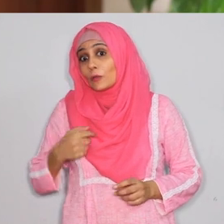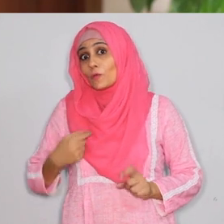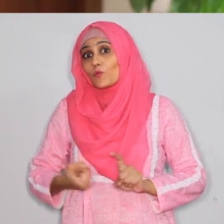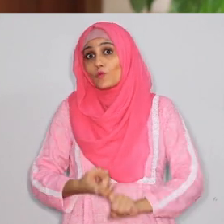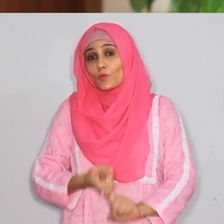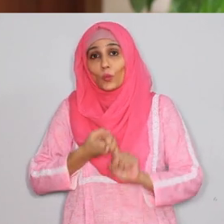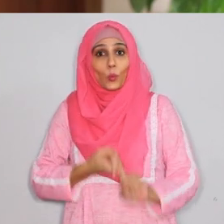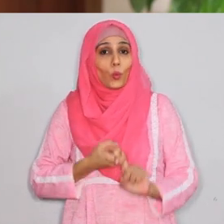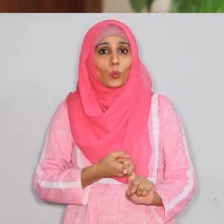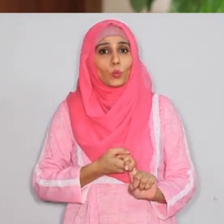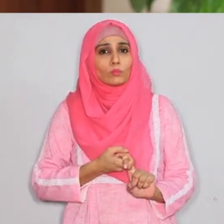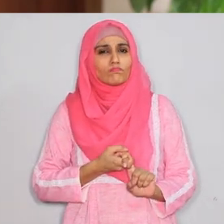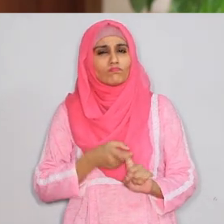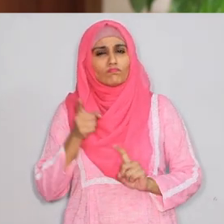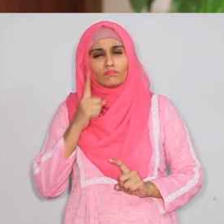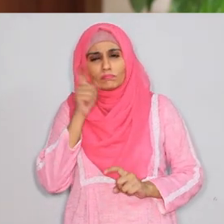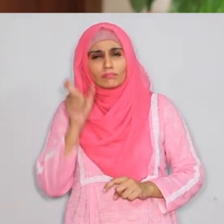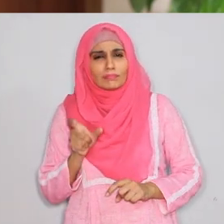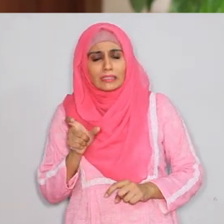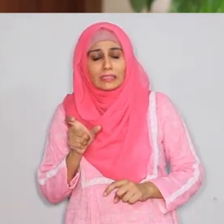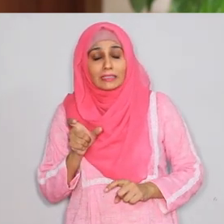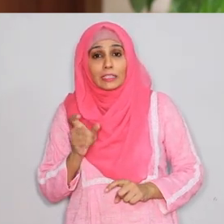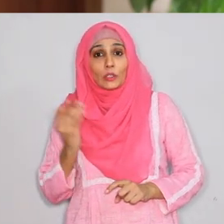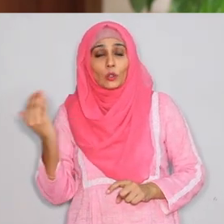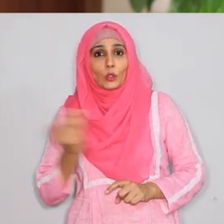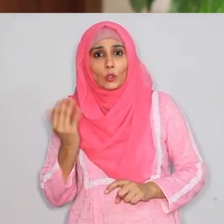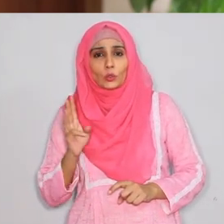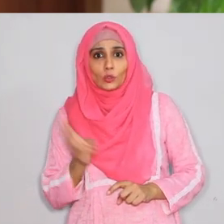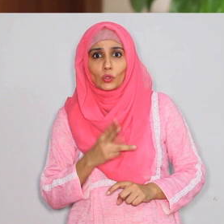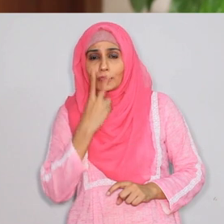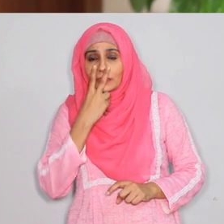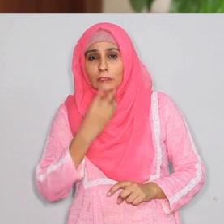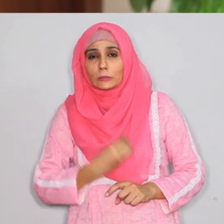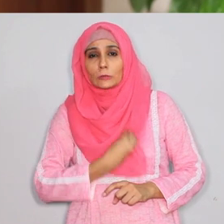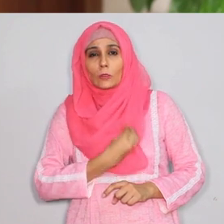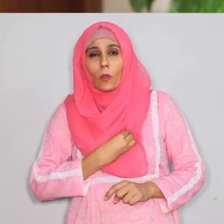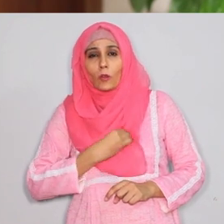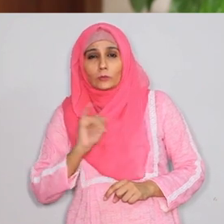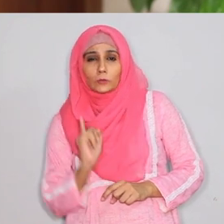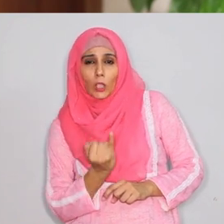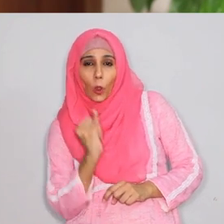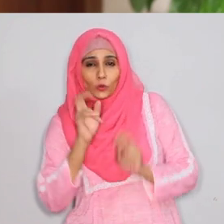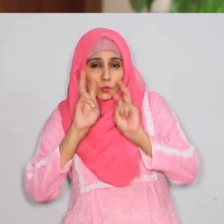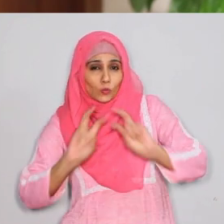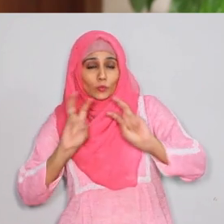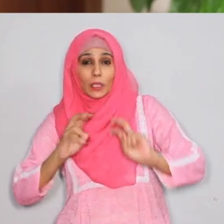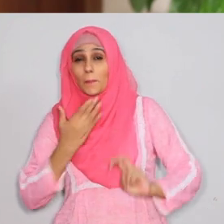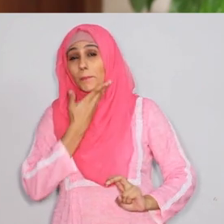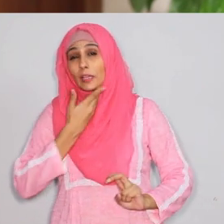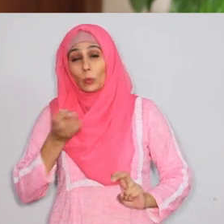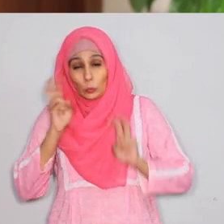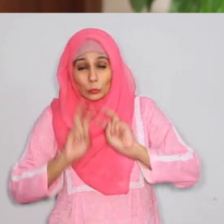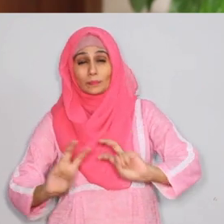बारे में जिनको नई चीज़ें देख के बड़ा तजस्सुस होता है, उसके बारे में और जानना चाहती